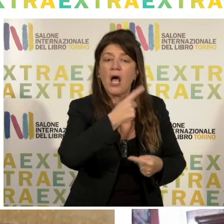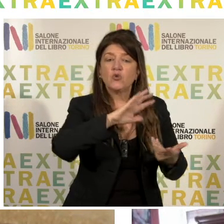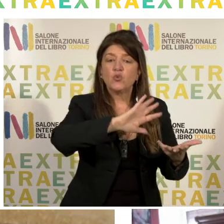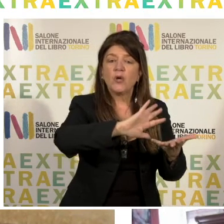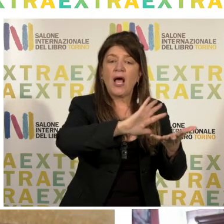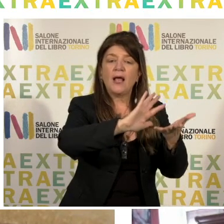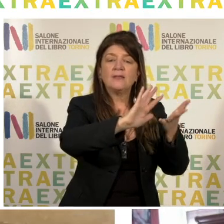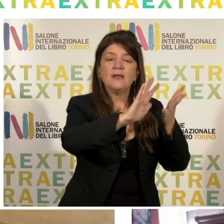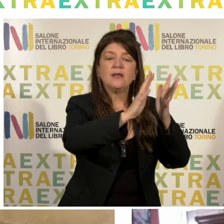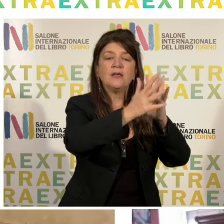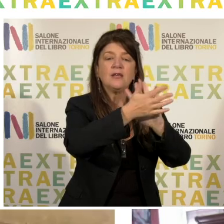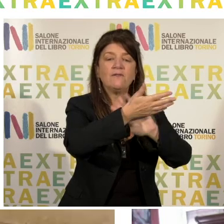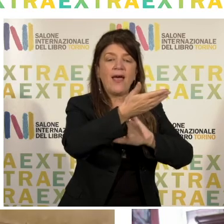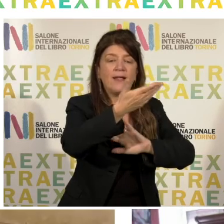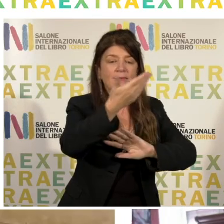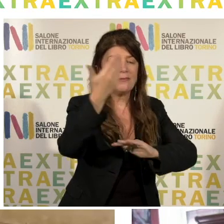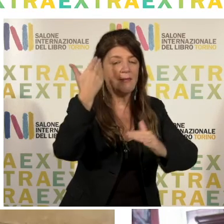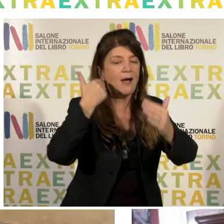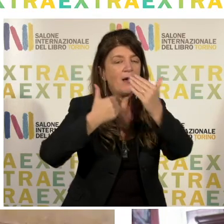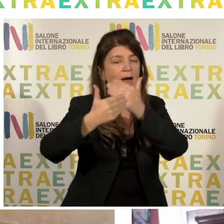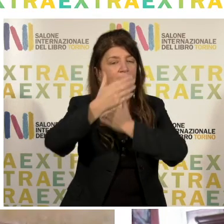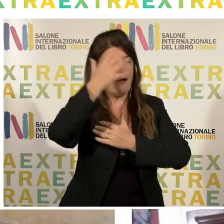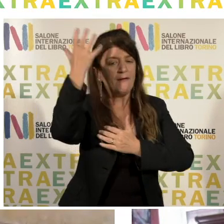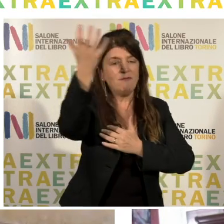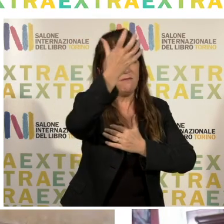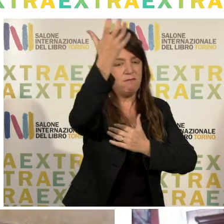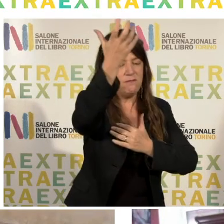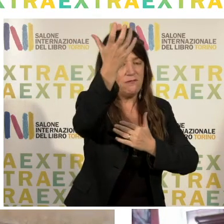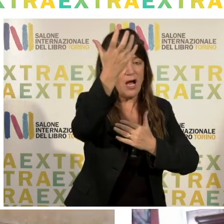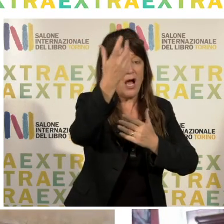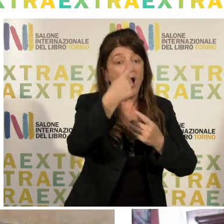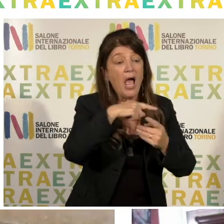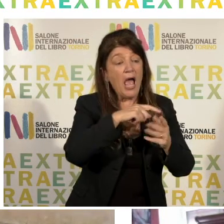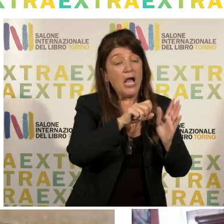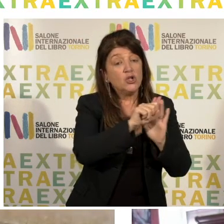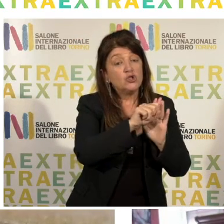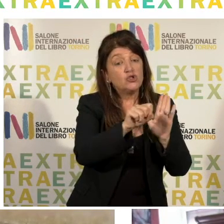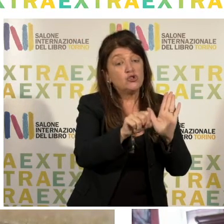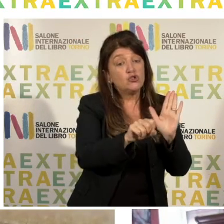storia porta a far sì che le due rivoluzioni più importanti,